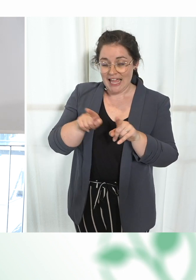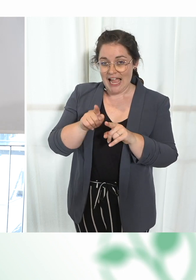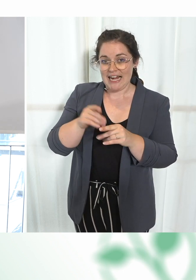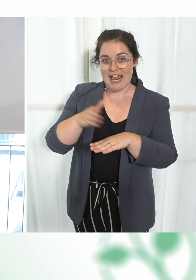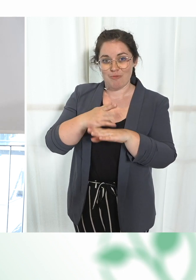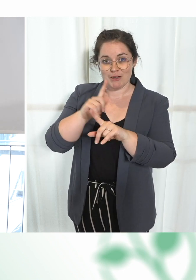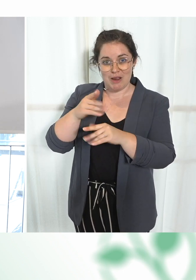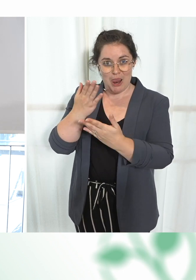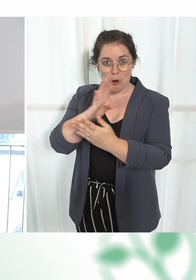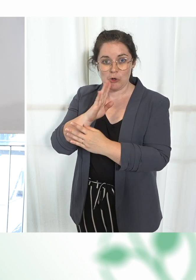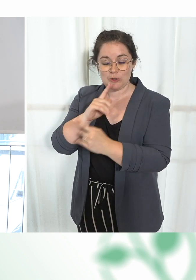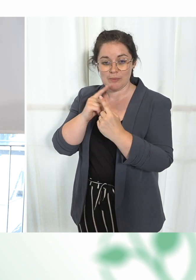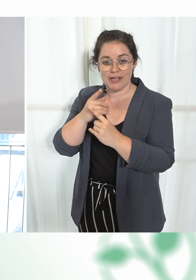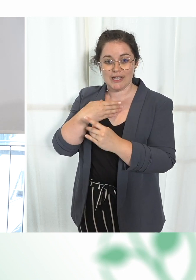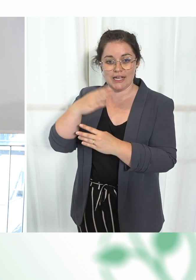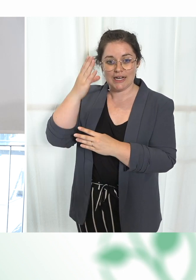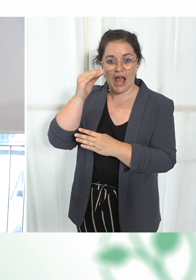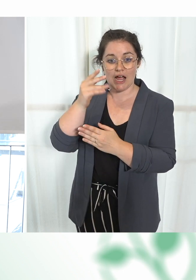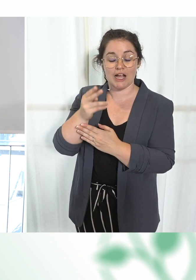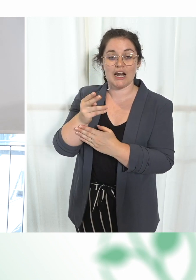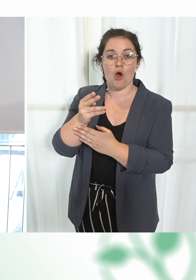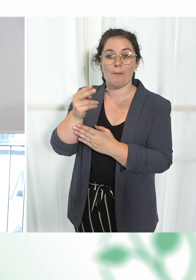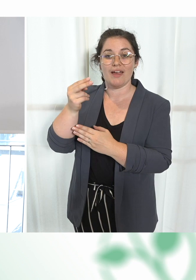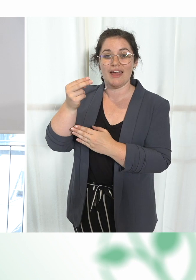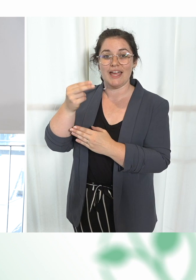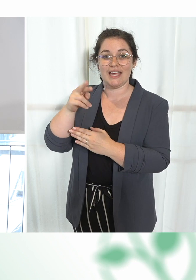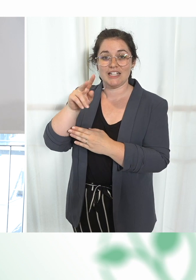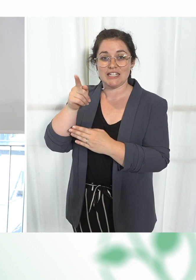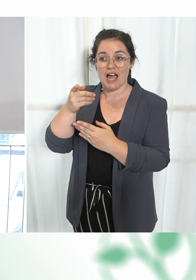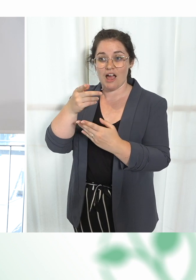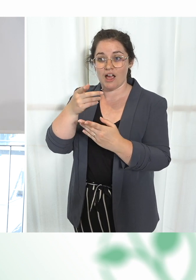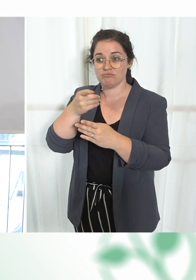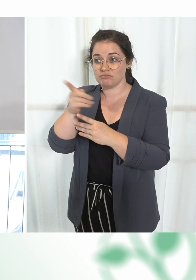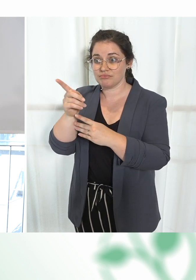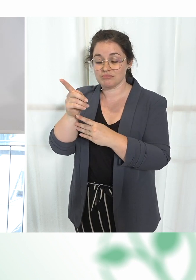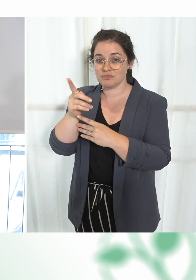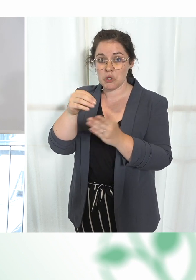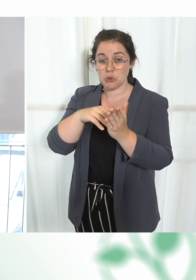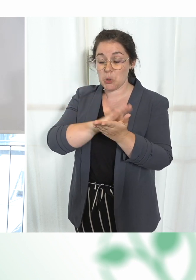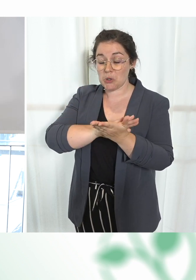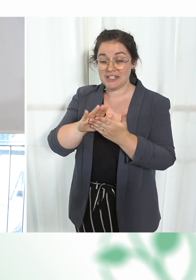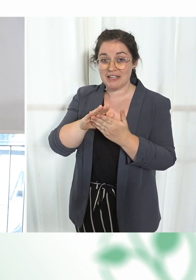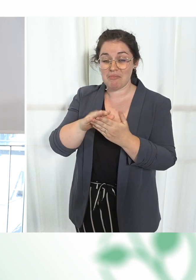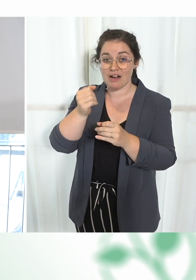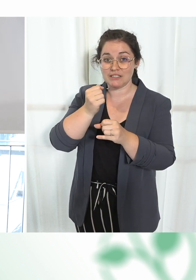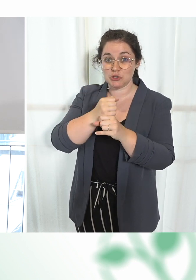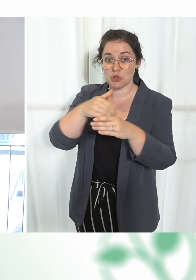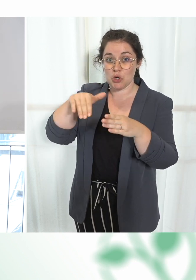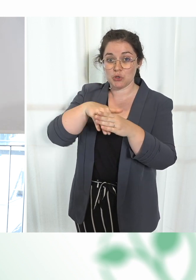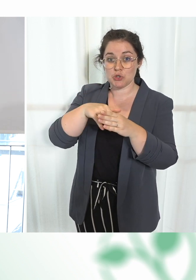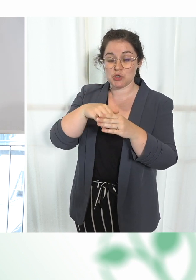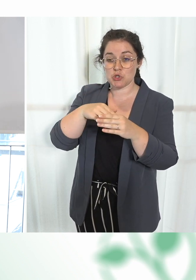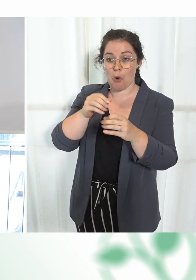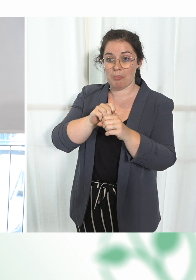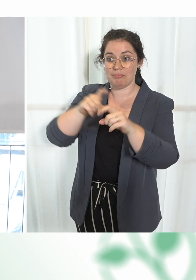sprechen. Ich kann mir vorstellen, dass HR-Verantwortliche, die hören, noch nie einen Job ausgeschrieben, was man da an Geld sparen kann, wenn man das nicht